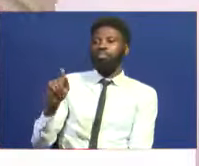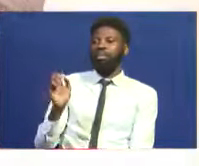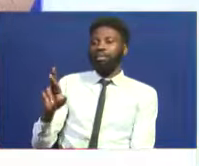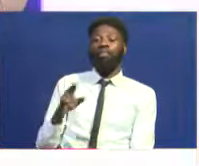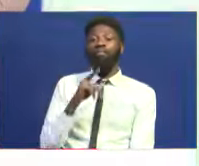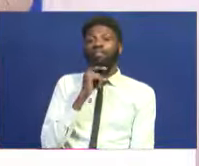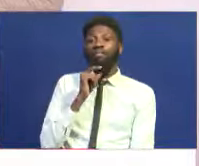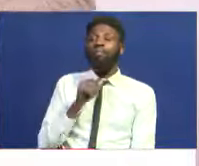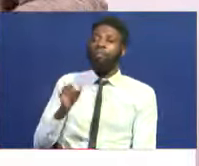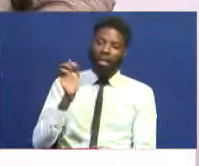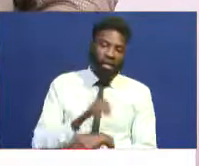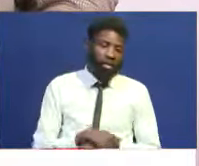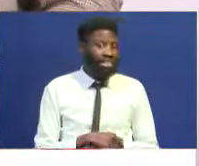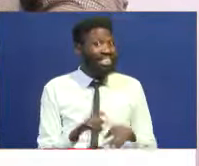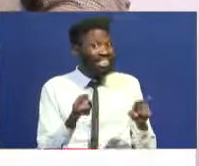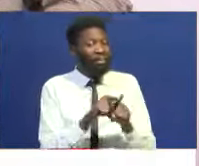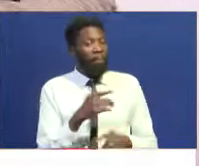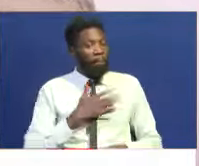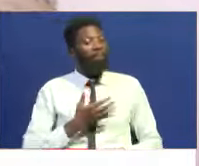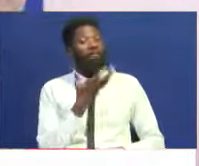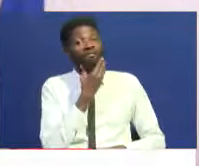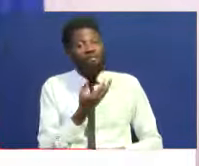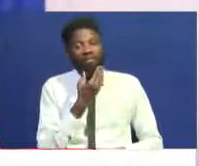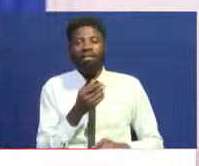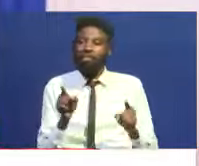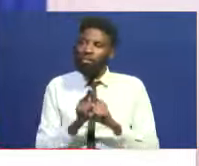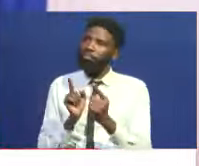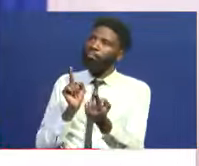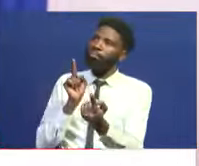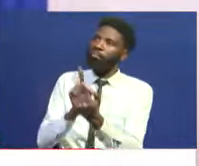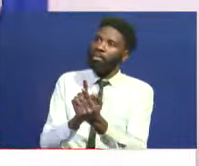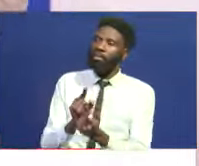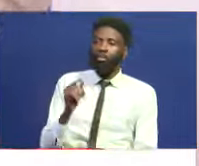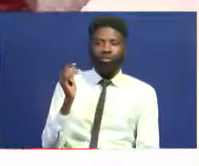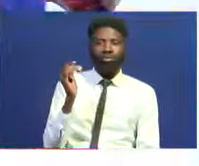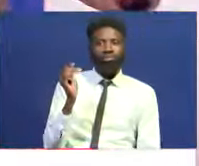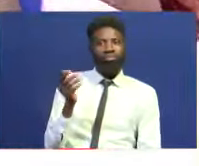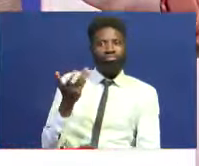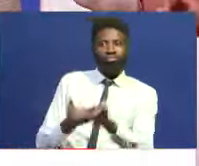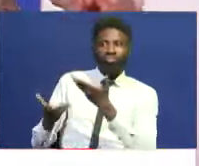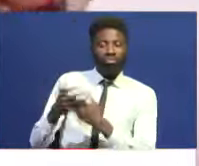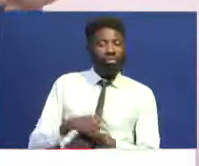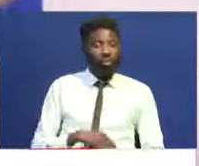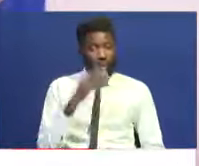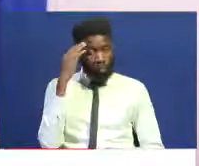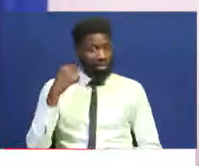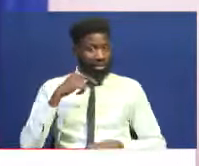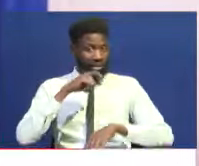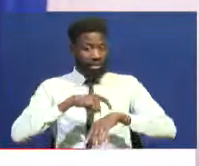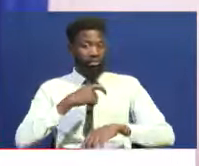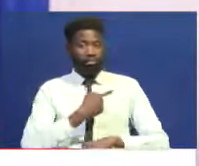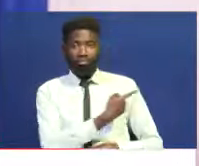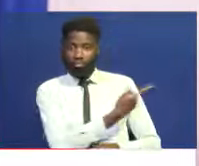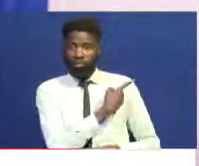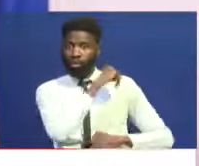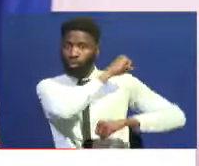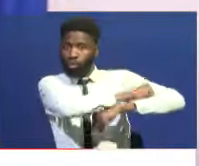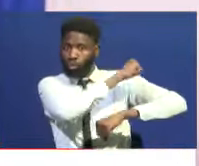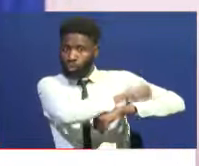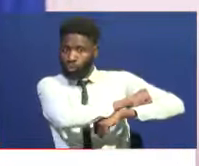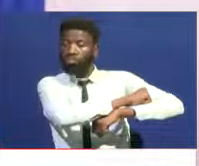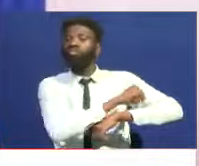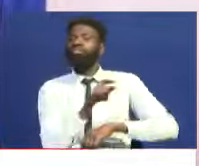Na hapo ndio mzee wangu alikuja pia kujuana. Walikuwa wawili wakija kutuona wanakutania wapi?